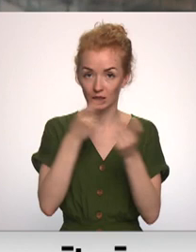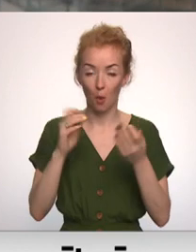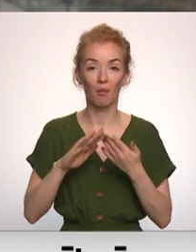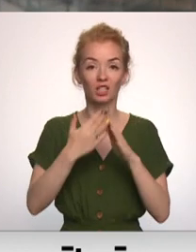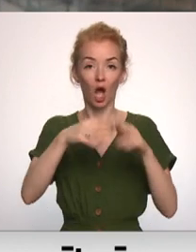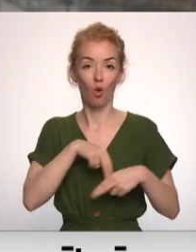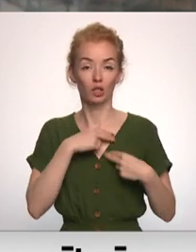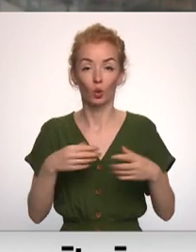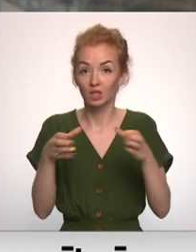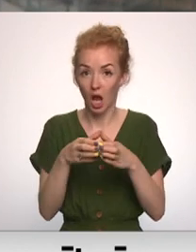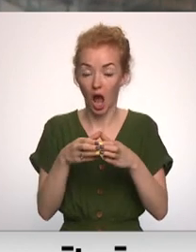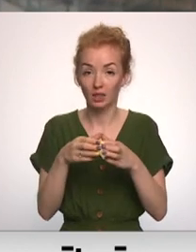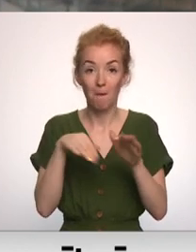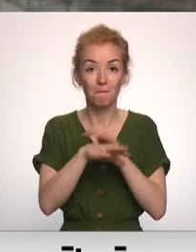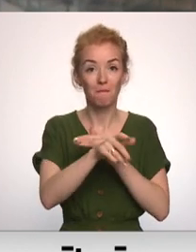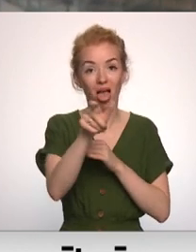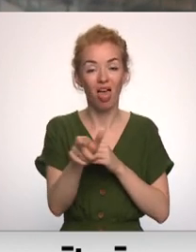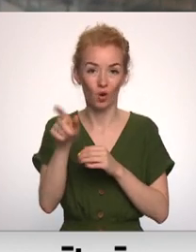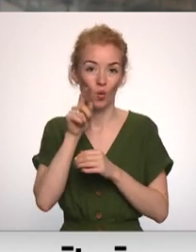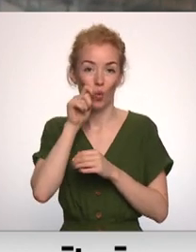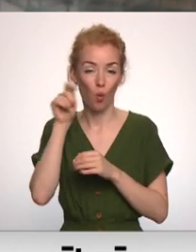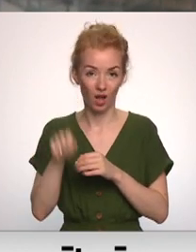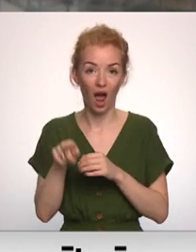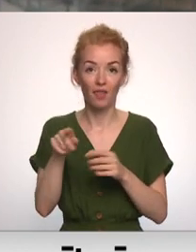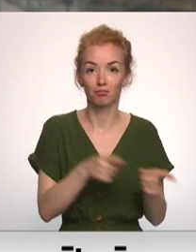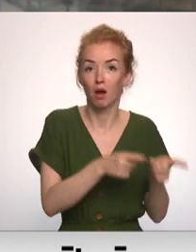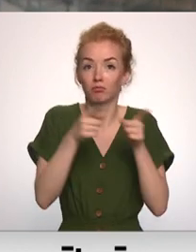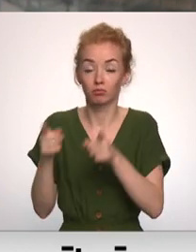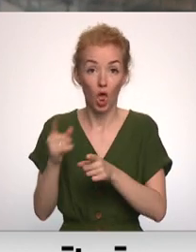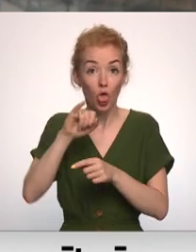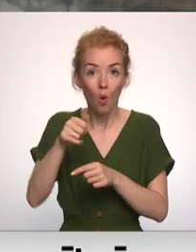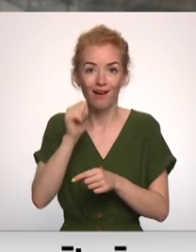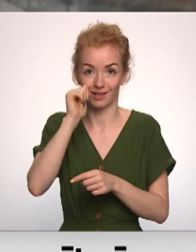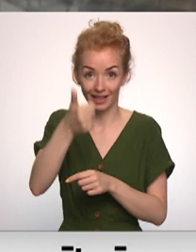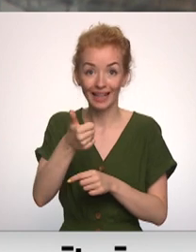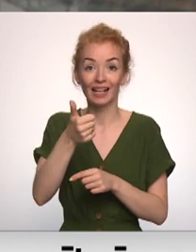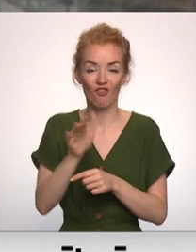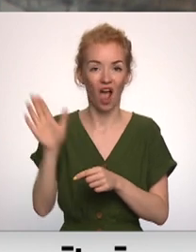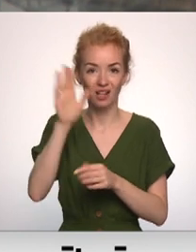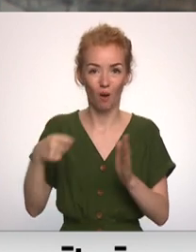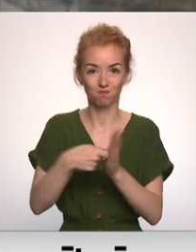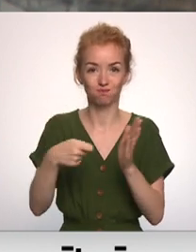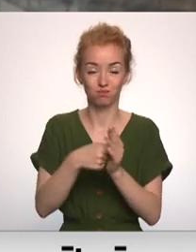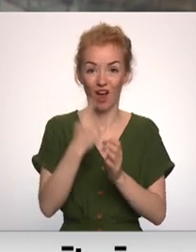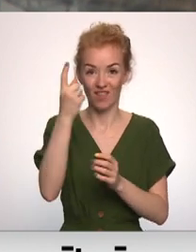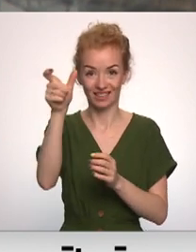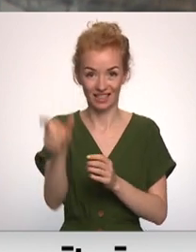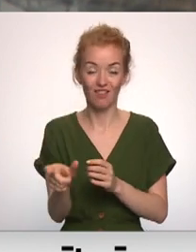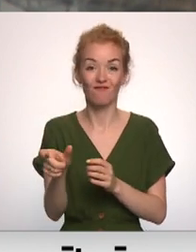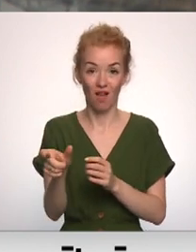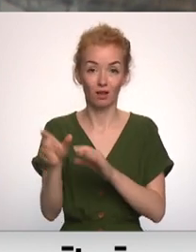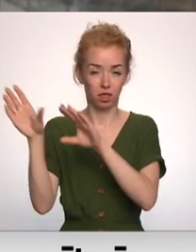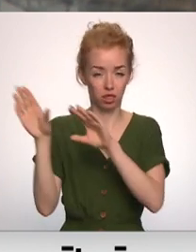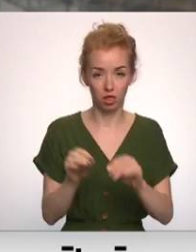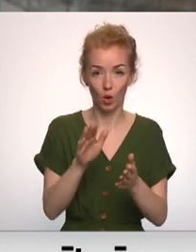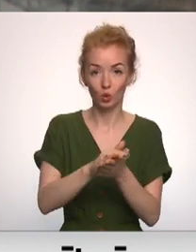asociācija. Bēgļu pārvietošana saistīta ar to, ka no rītdienas valsts piešķirtais finansējums viena cilvēka izmitināšanai mēnesī samazināts